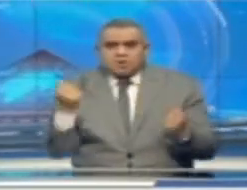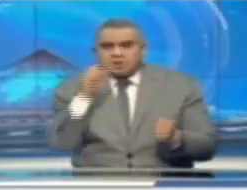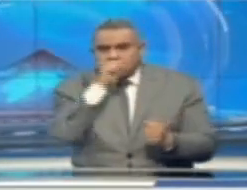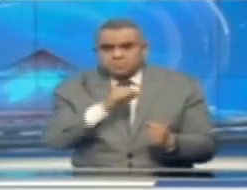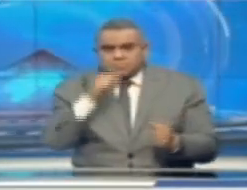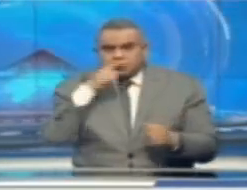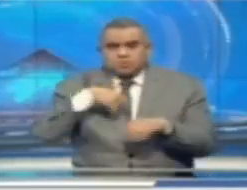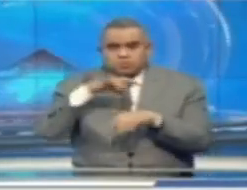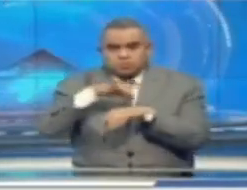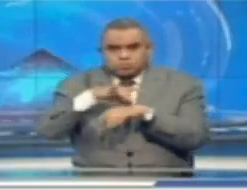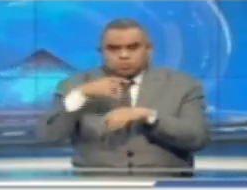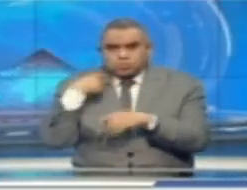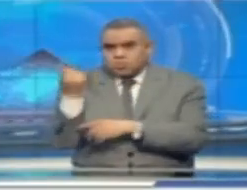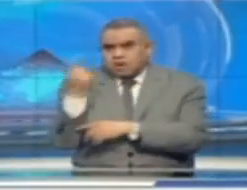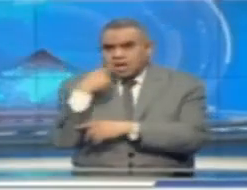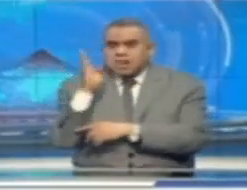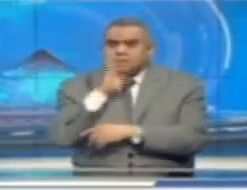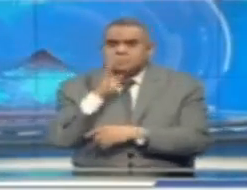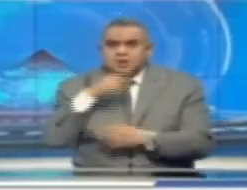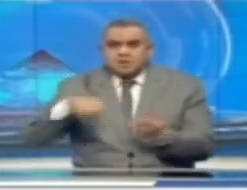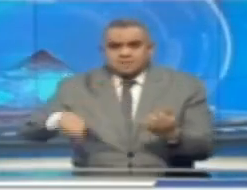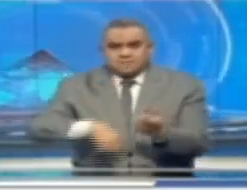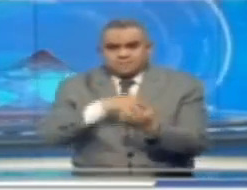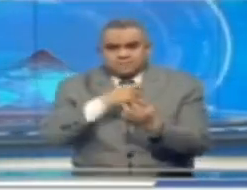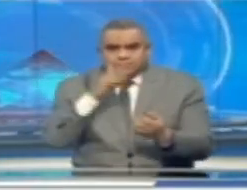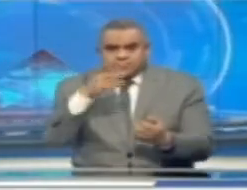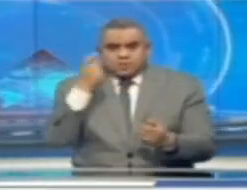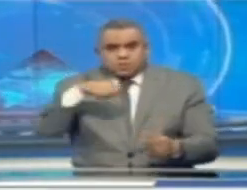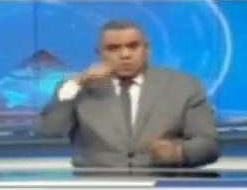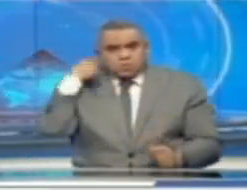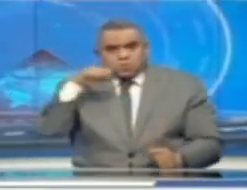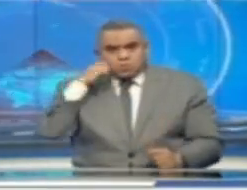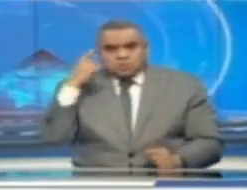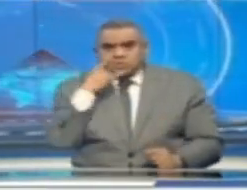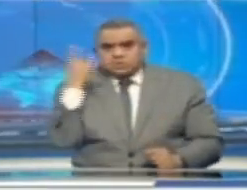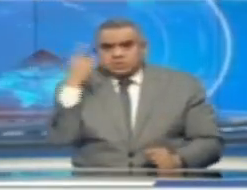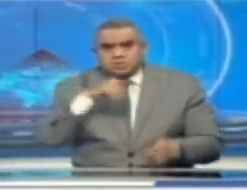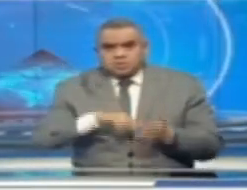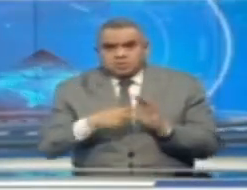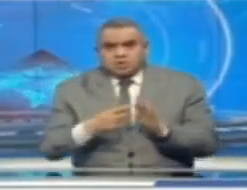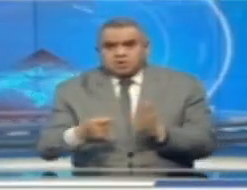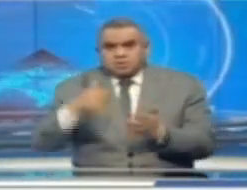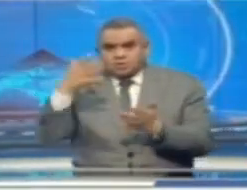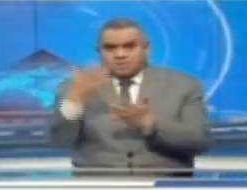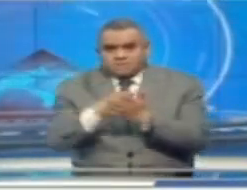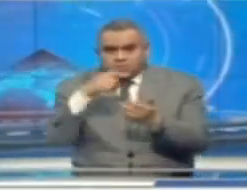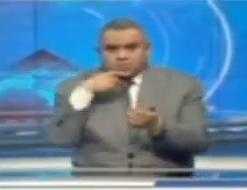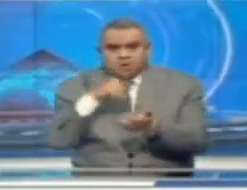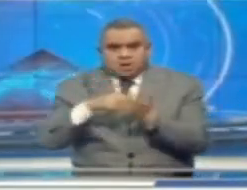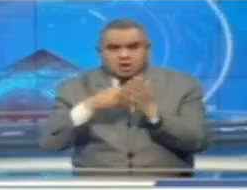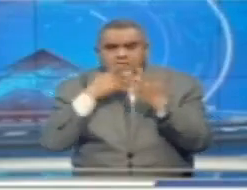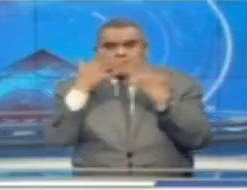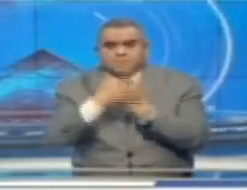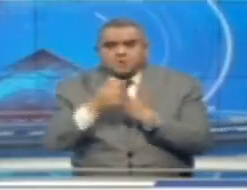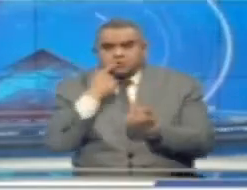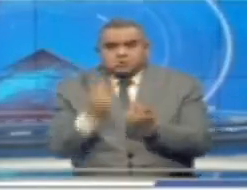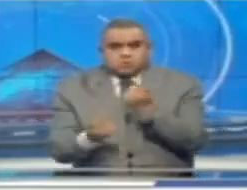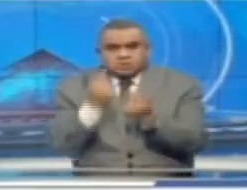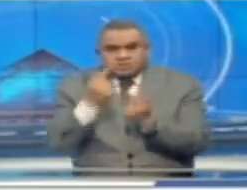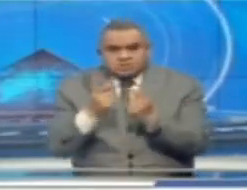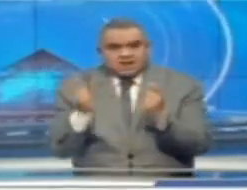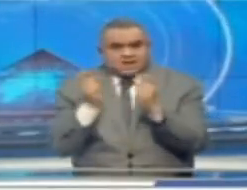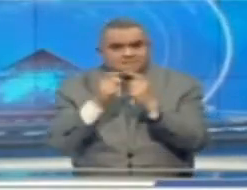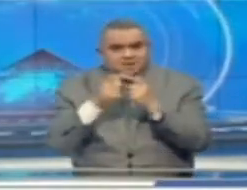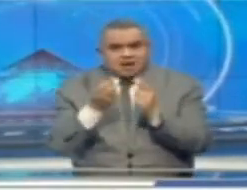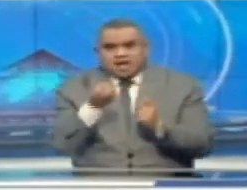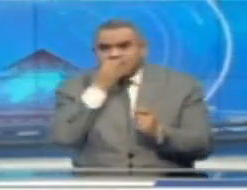بيجينا نستفاد برضو منه حاجة. وتحرص وزارة الداخلية على إتاحة فرص عمل للمفرج عنهم في المشروعات الزراعية والداجنة